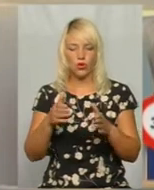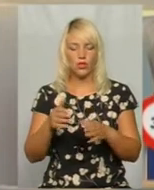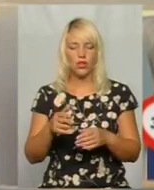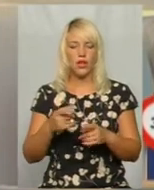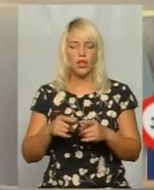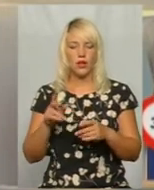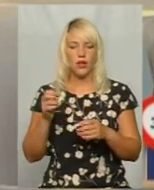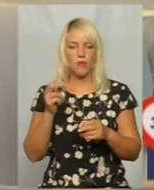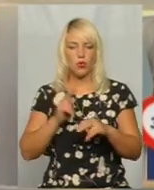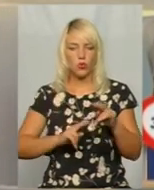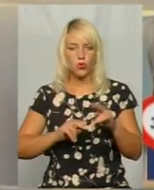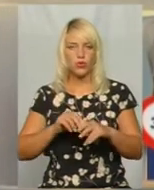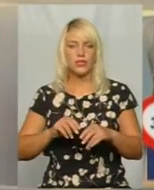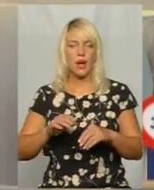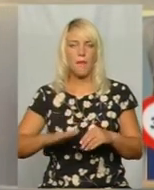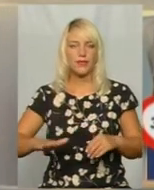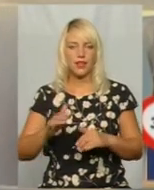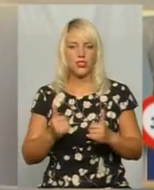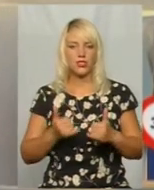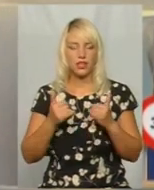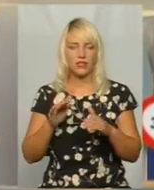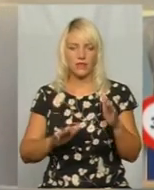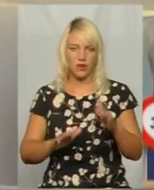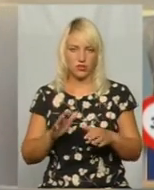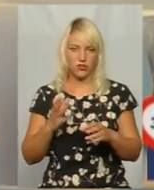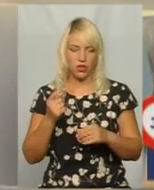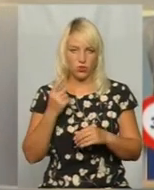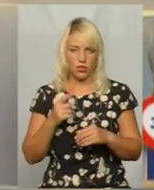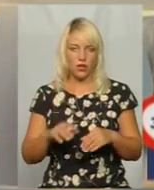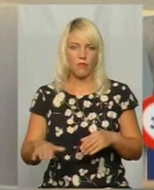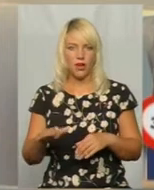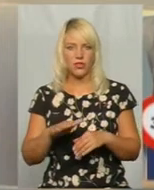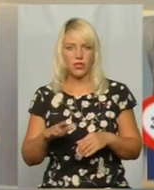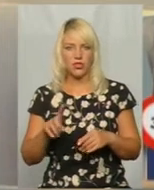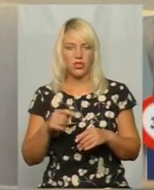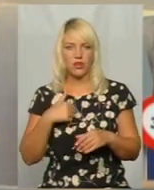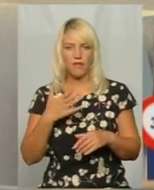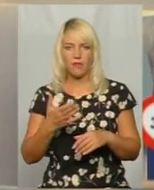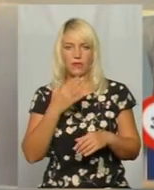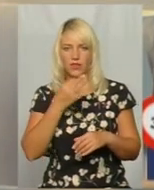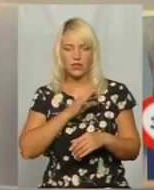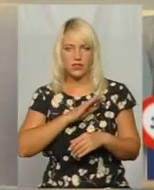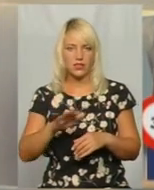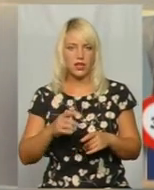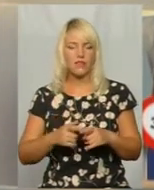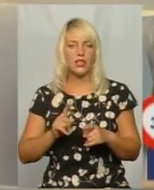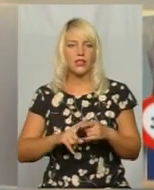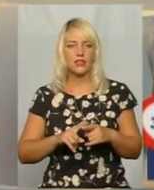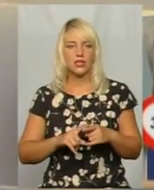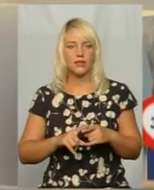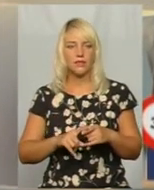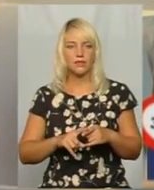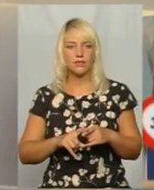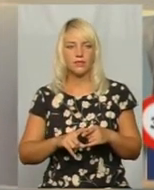зважування. І ще один такий майданчик, два майданчики, про які я не сказав, це там, де пост